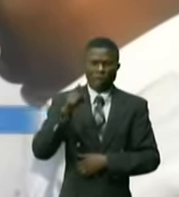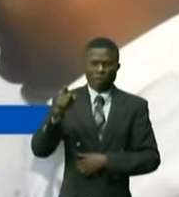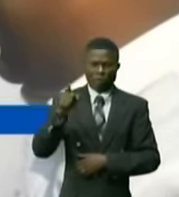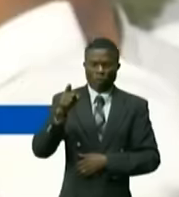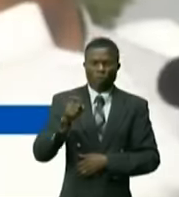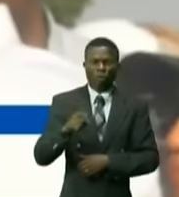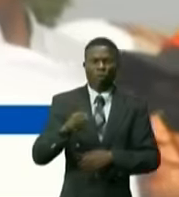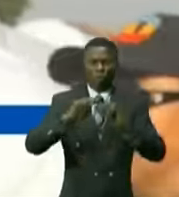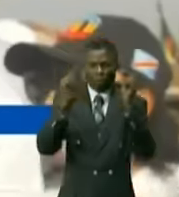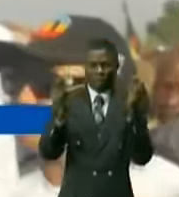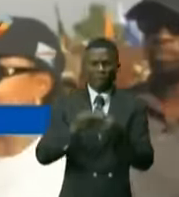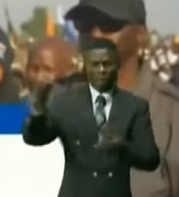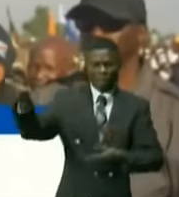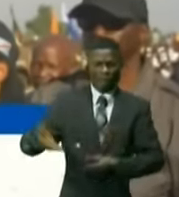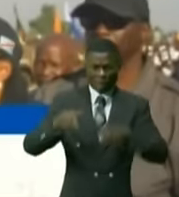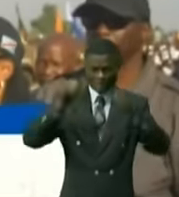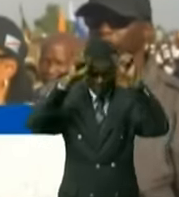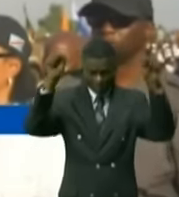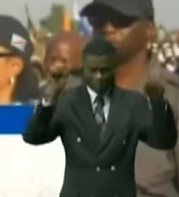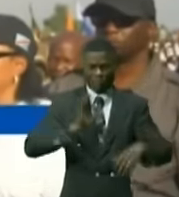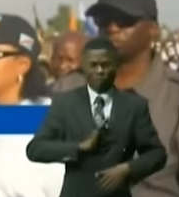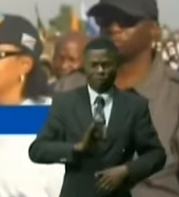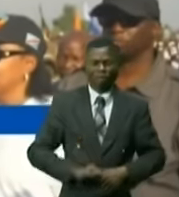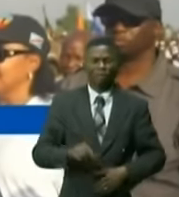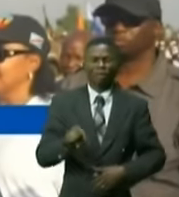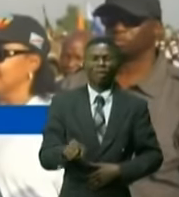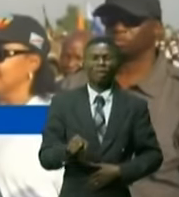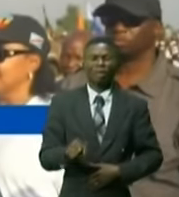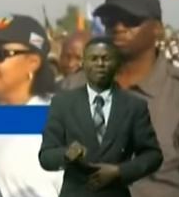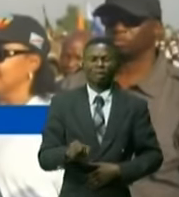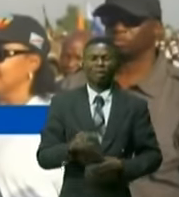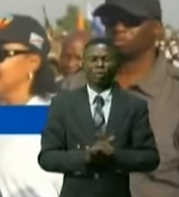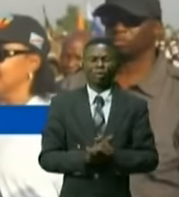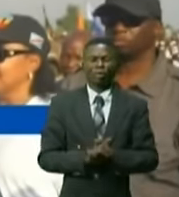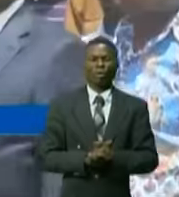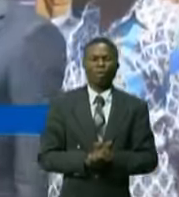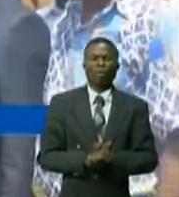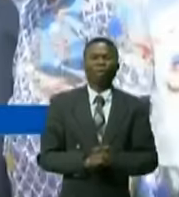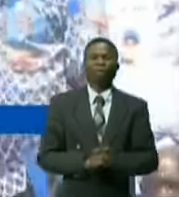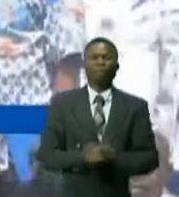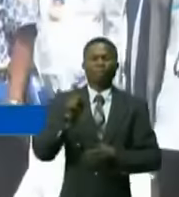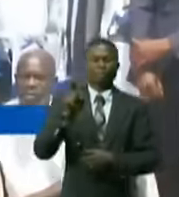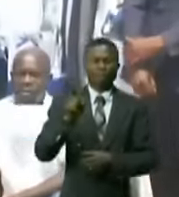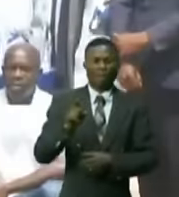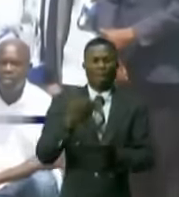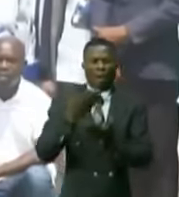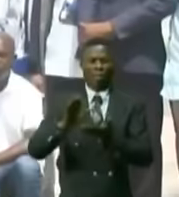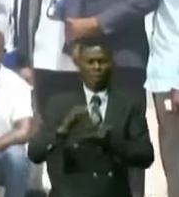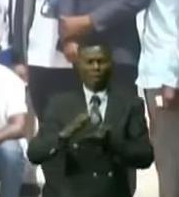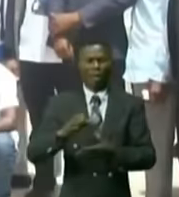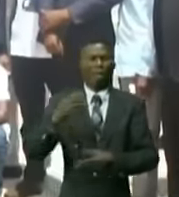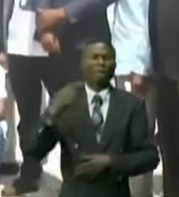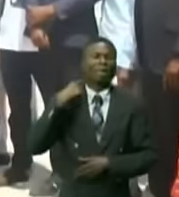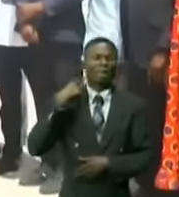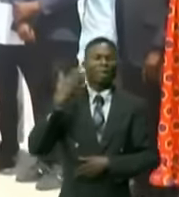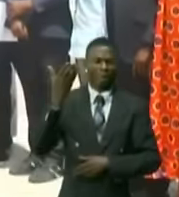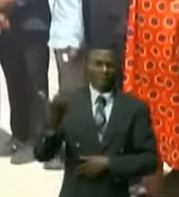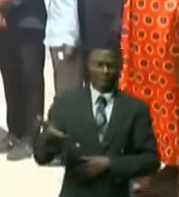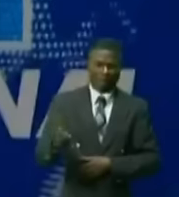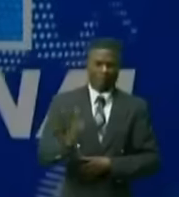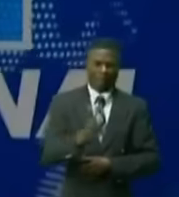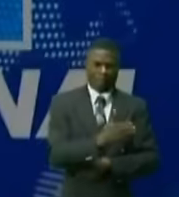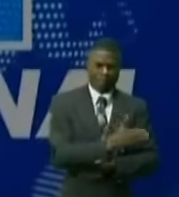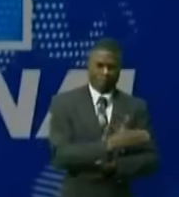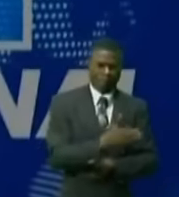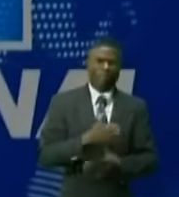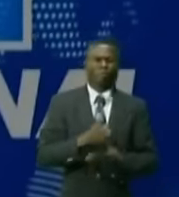dans l'équipe d'accueil du président Félix Antoine Tshisekedi Tshilombo à l'étape du Kwango.